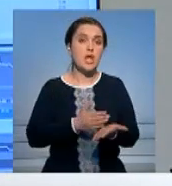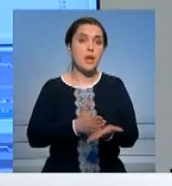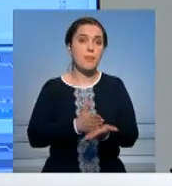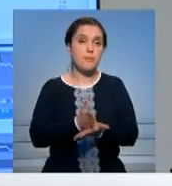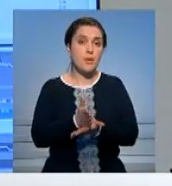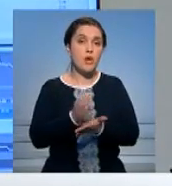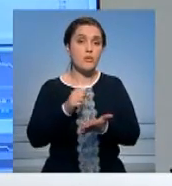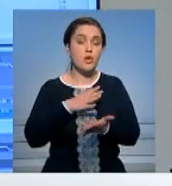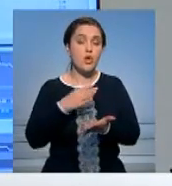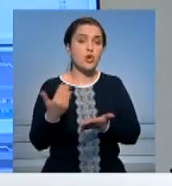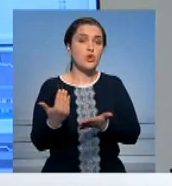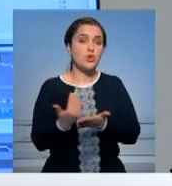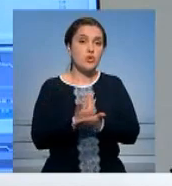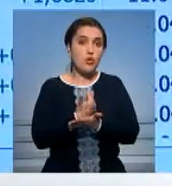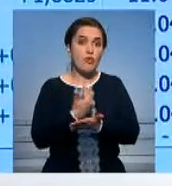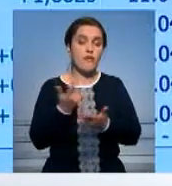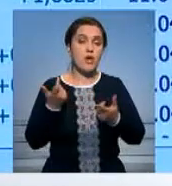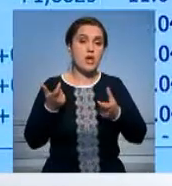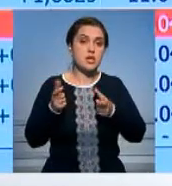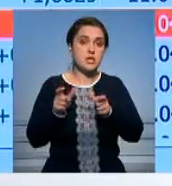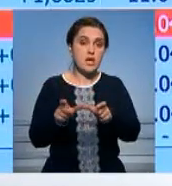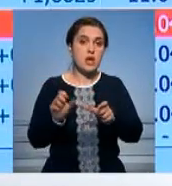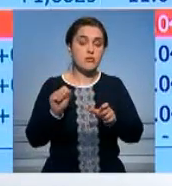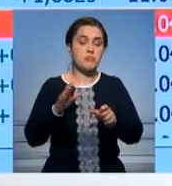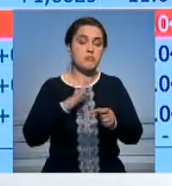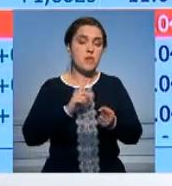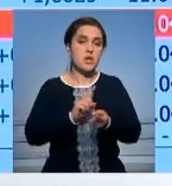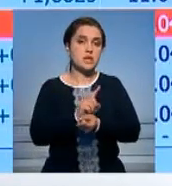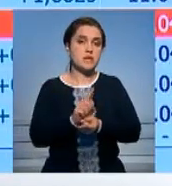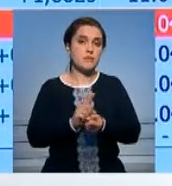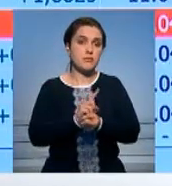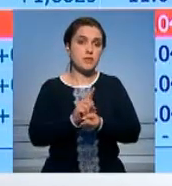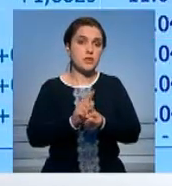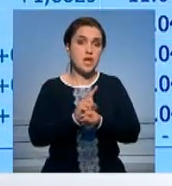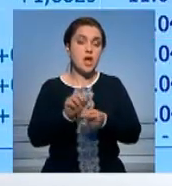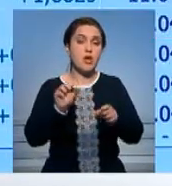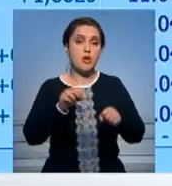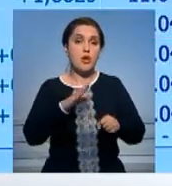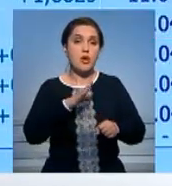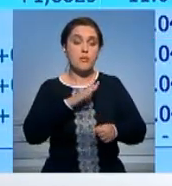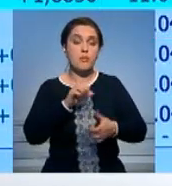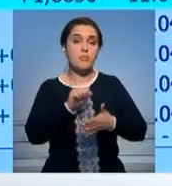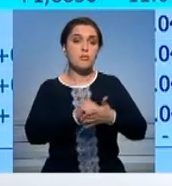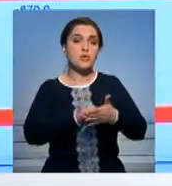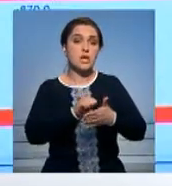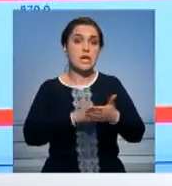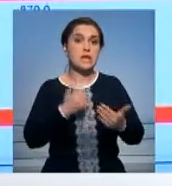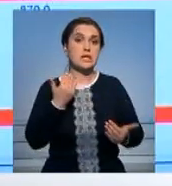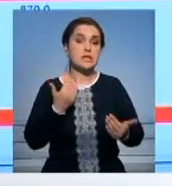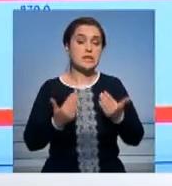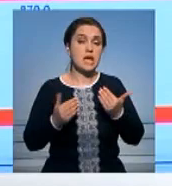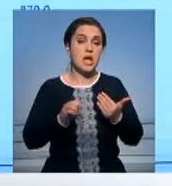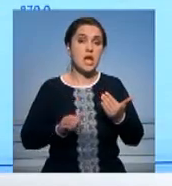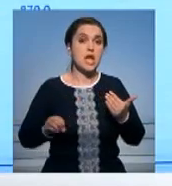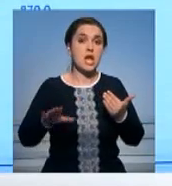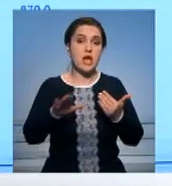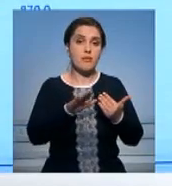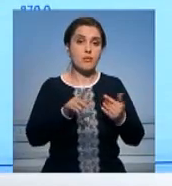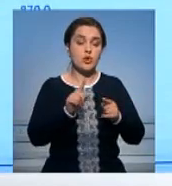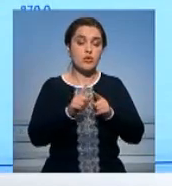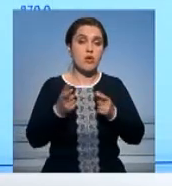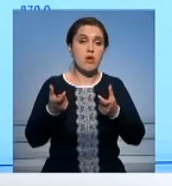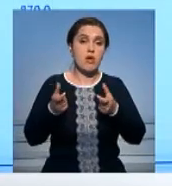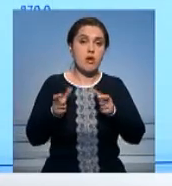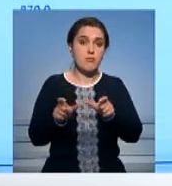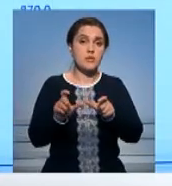возможных новых антироссийских мер прогнозы могут сильно измениться. Один из возможных сценариев – если страны еврозоны присоединятся к санкциям